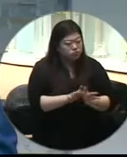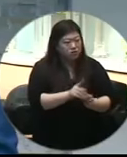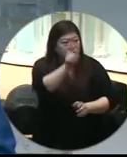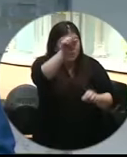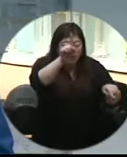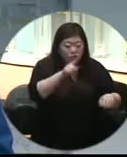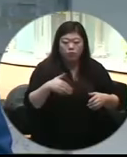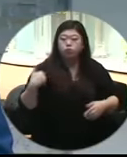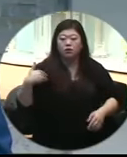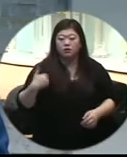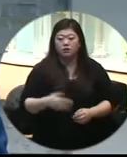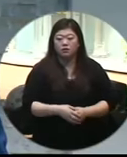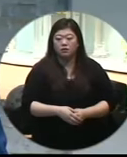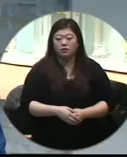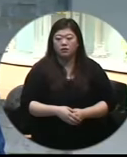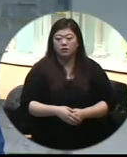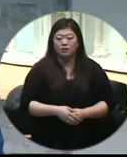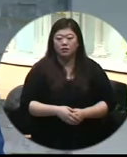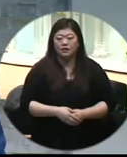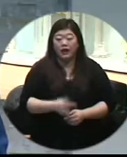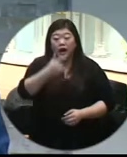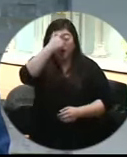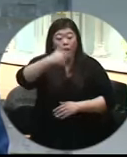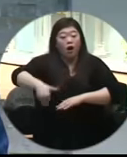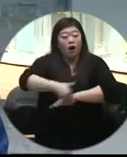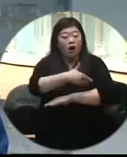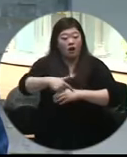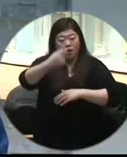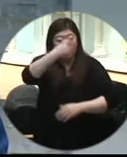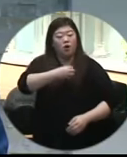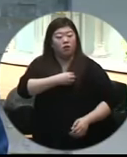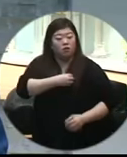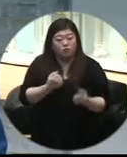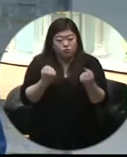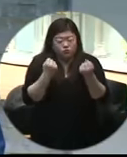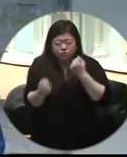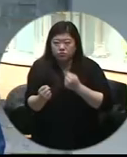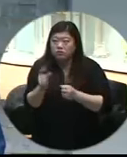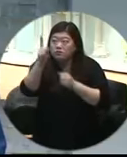교회 다니면서도 천국 지옥 안 믿습니다. 종기되어 버렸어요.